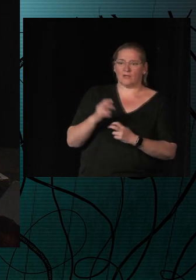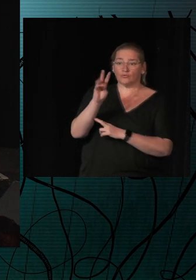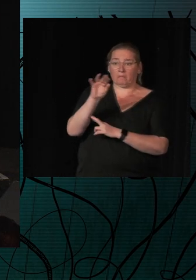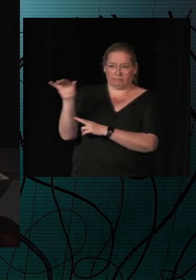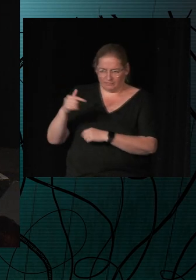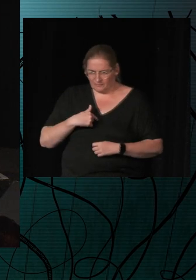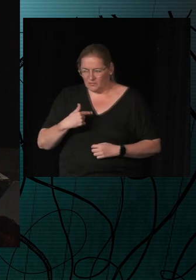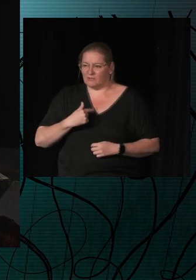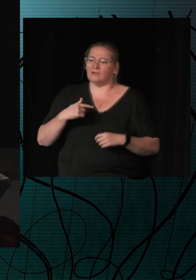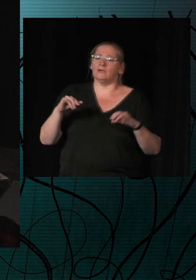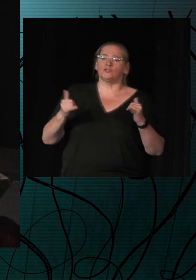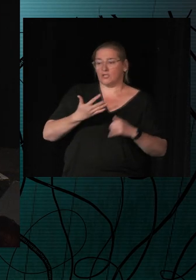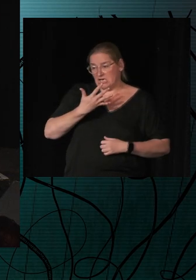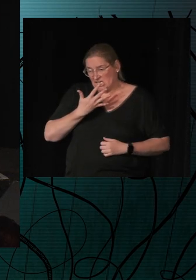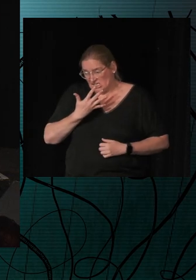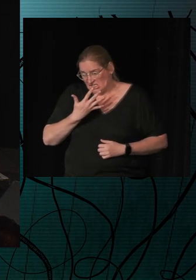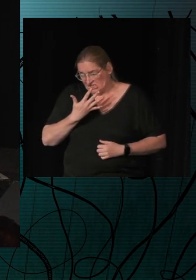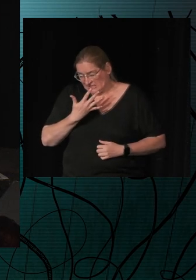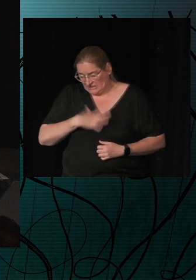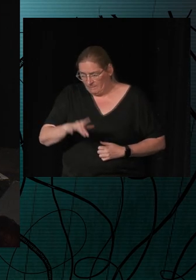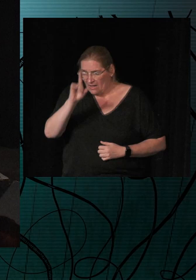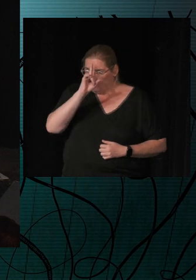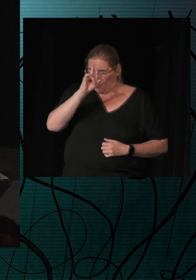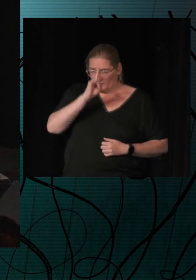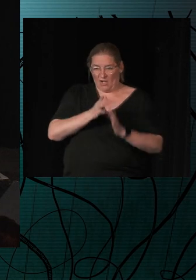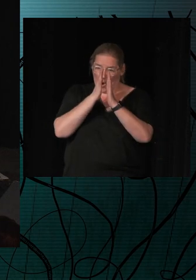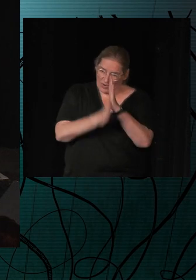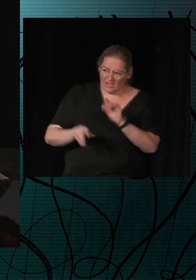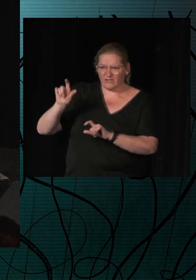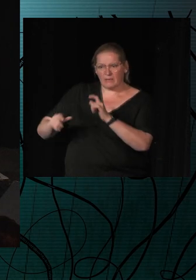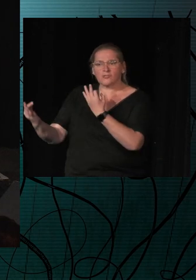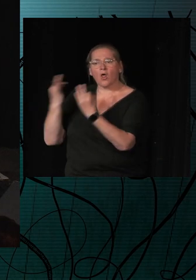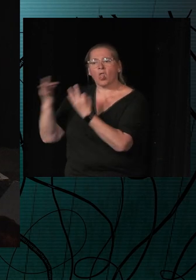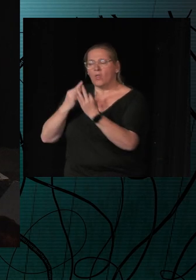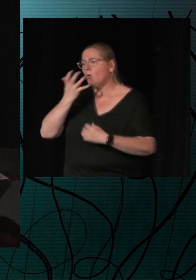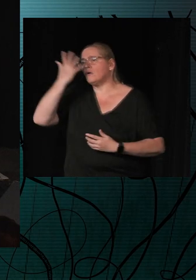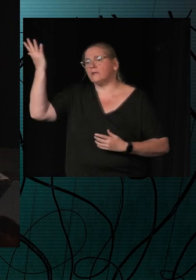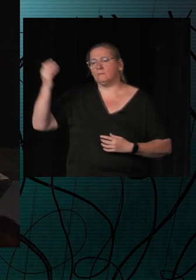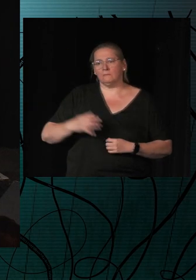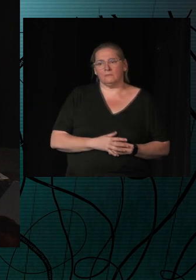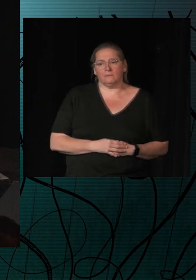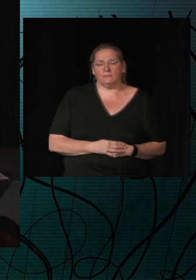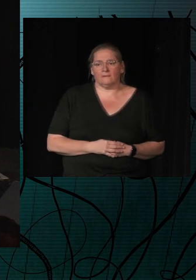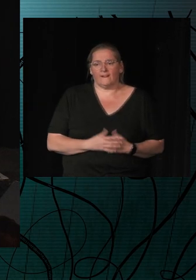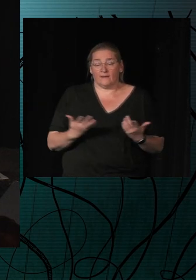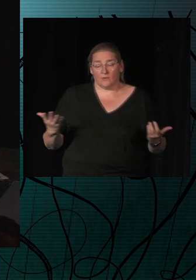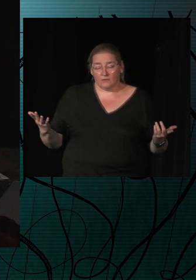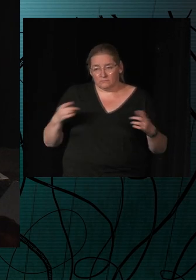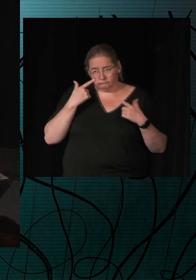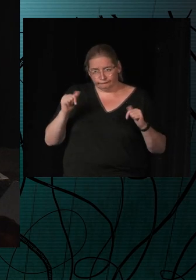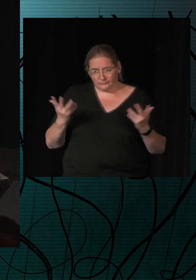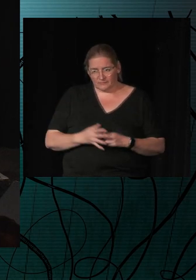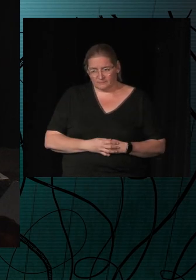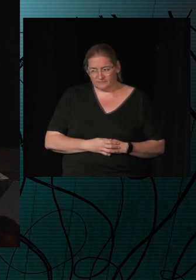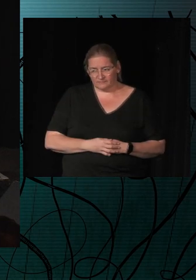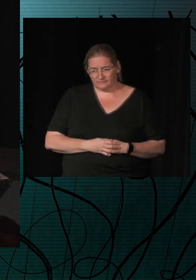détesté parce que je l'ai fait en live et qu'il fallait pas parce que les gens sont horribles donc là on voit justement en